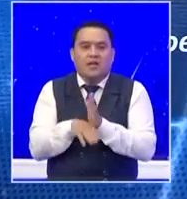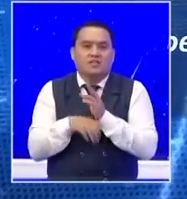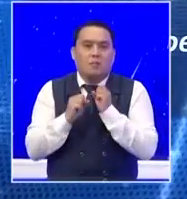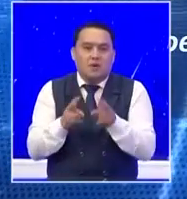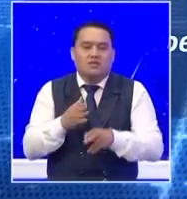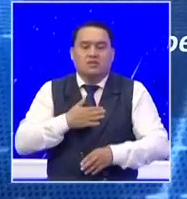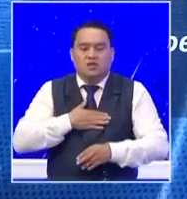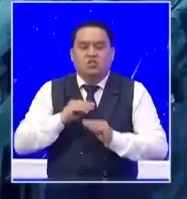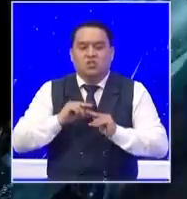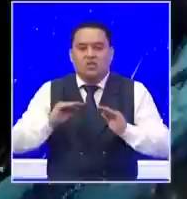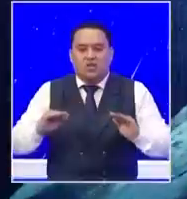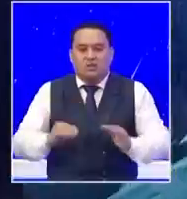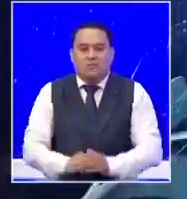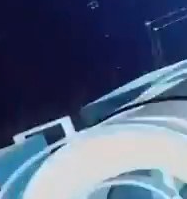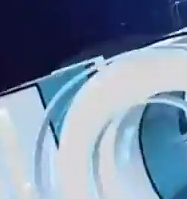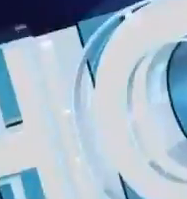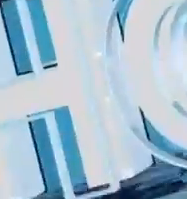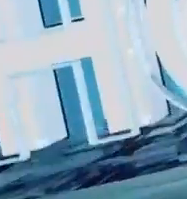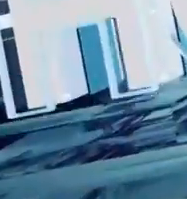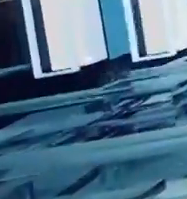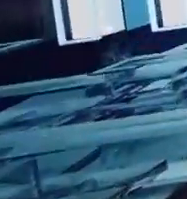наших детей, педагогов.